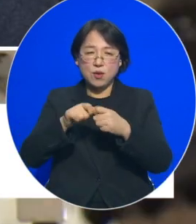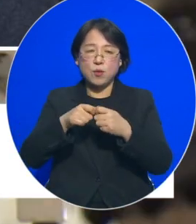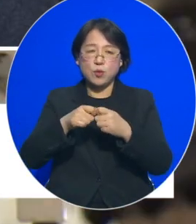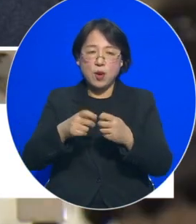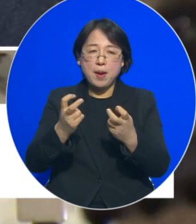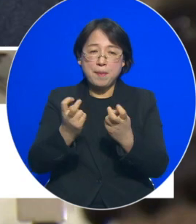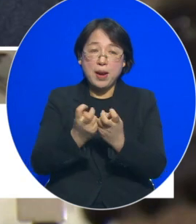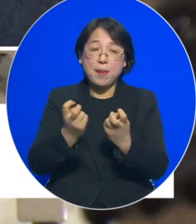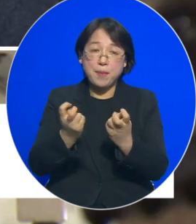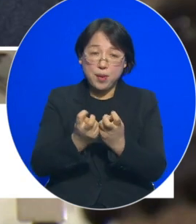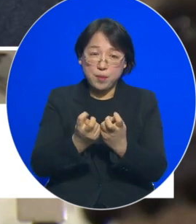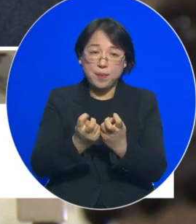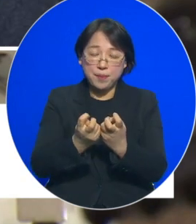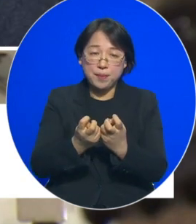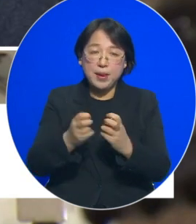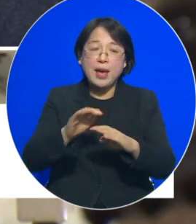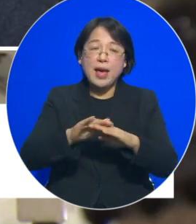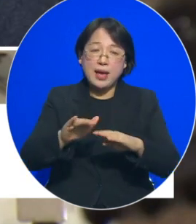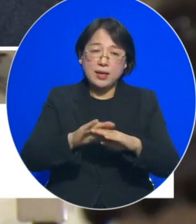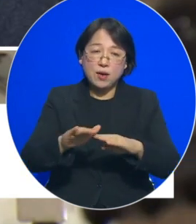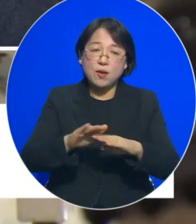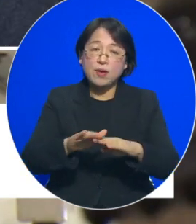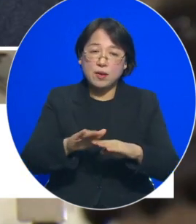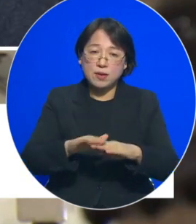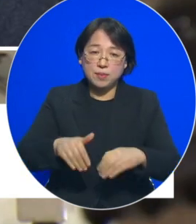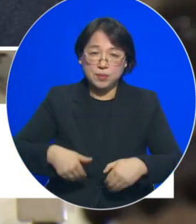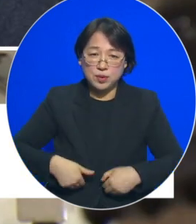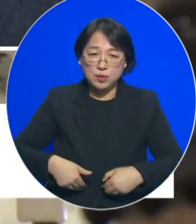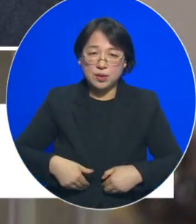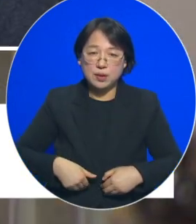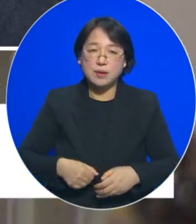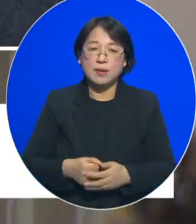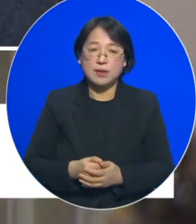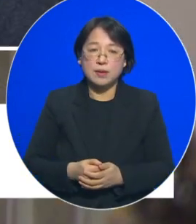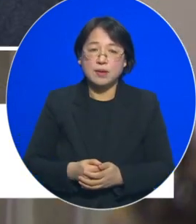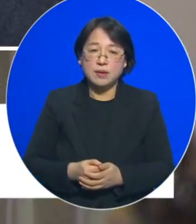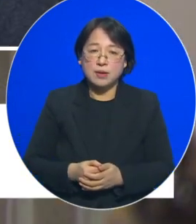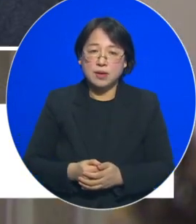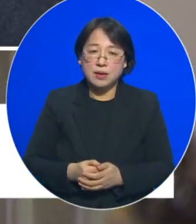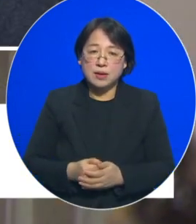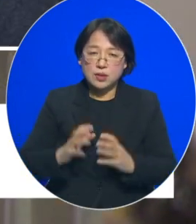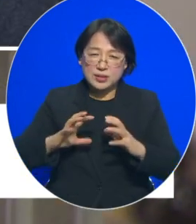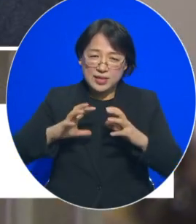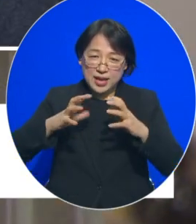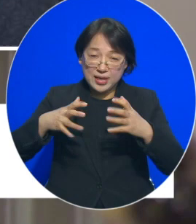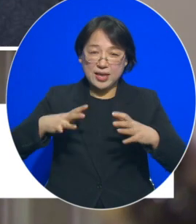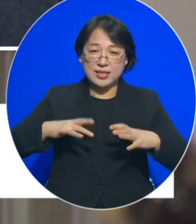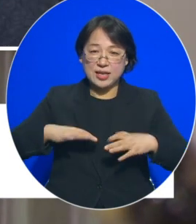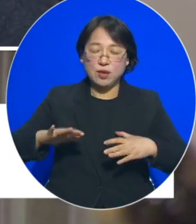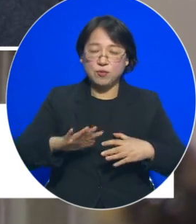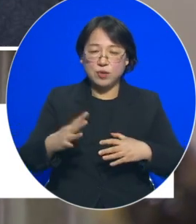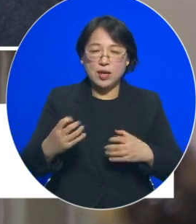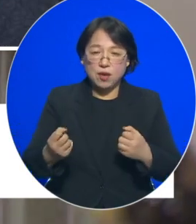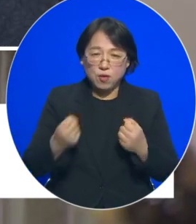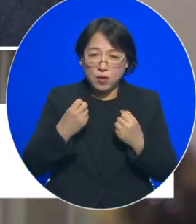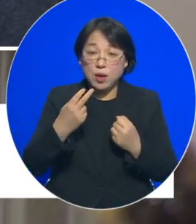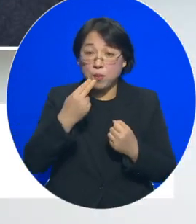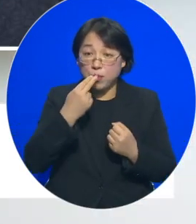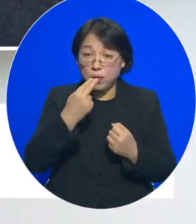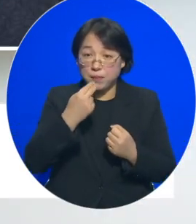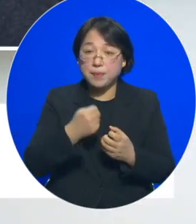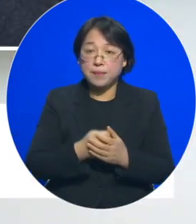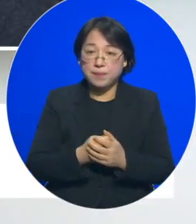정교한 방법으로 대응해 나가지 않으면 이 전 세계의 자랑거리인 우리 국민